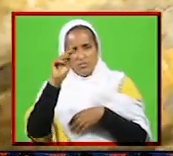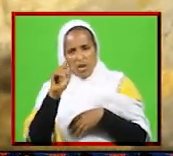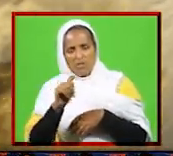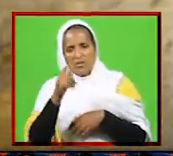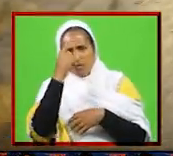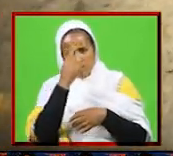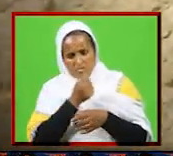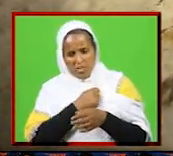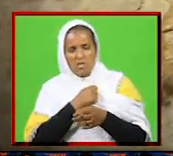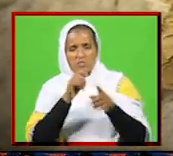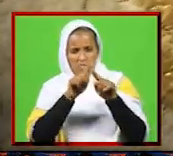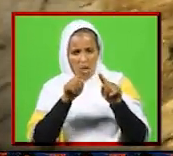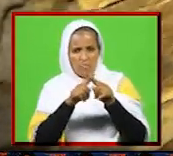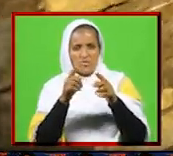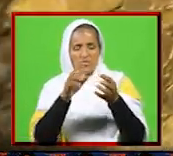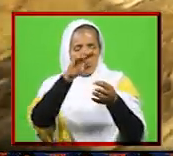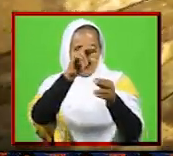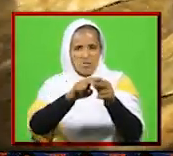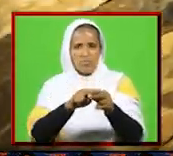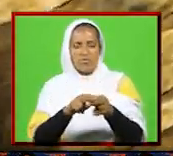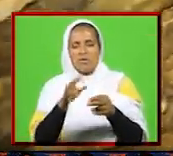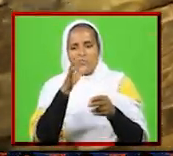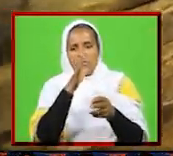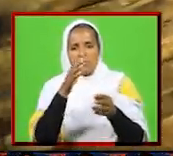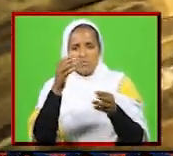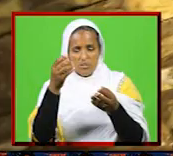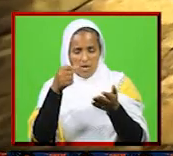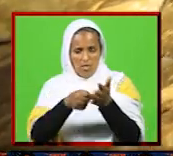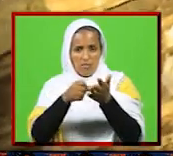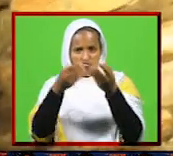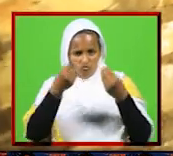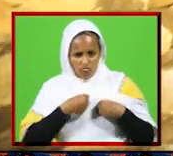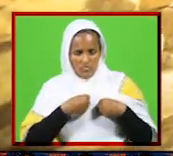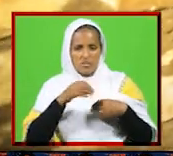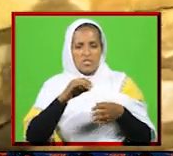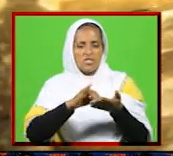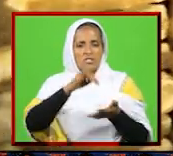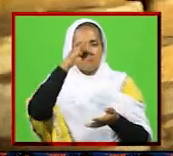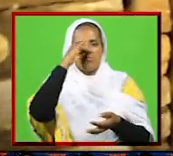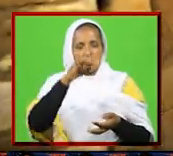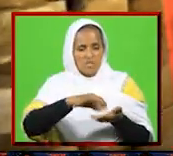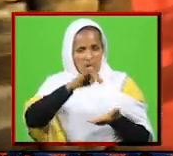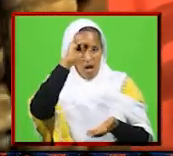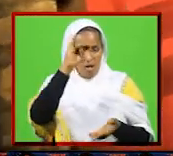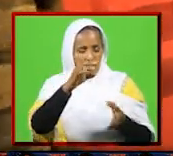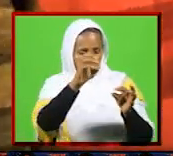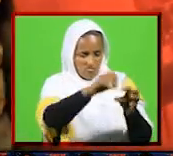ድምድማት እንግዲህ እምነት ምናምን ማስቀመጫ እናቶች ሳንቲም ሲሰጡ እጣን ምናምን